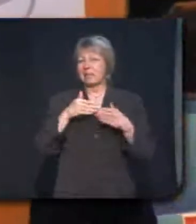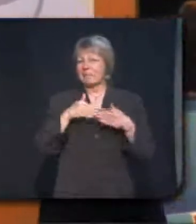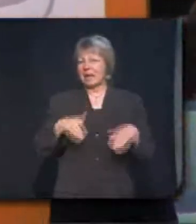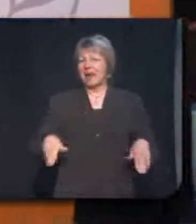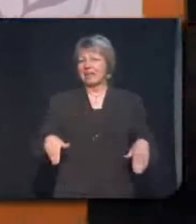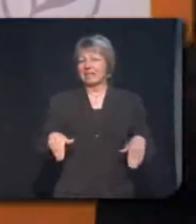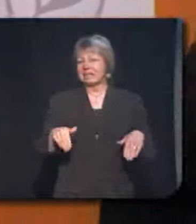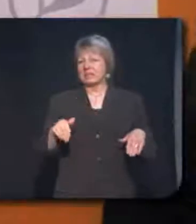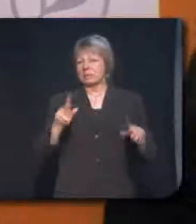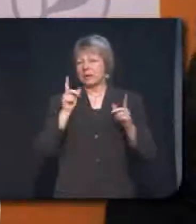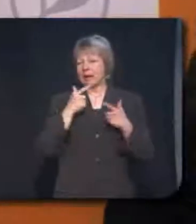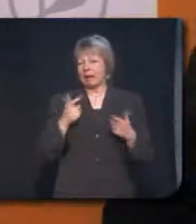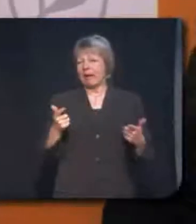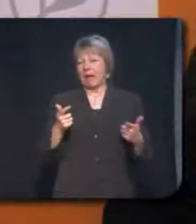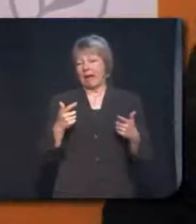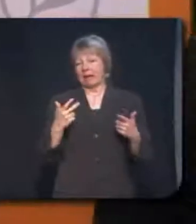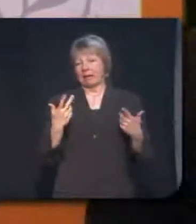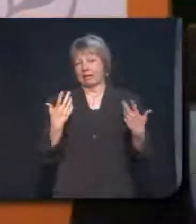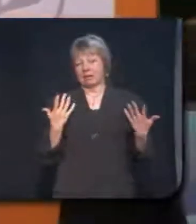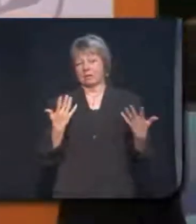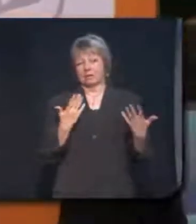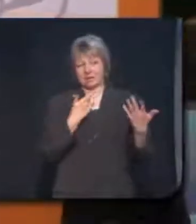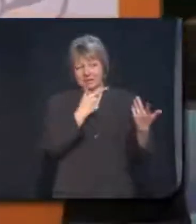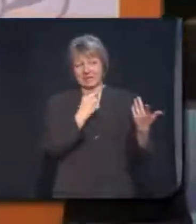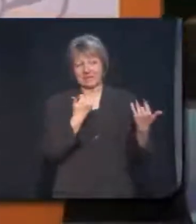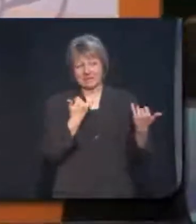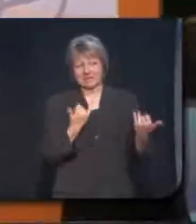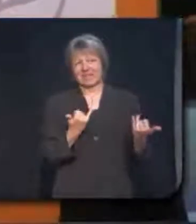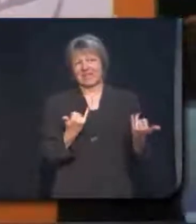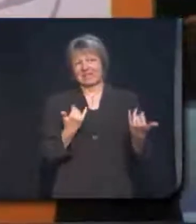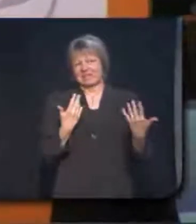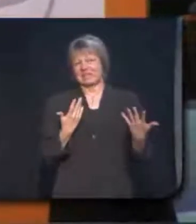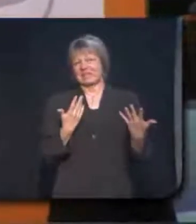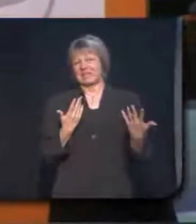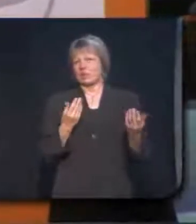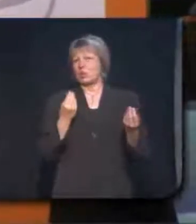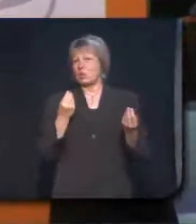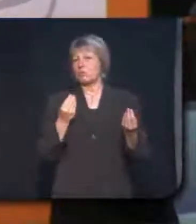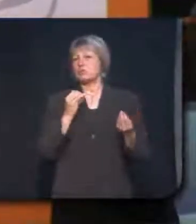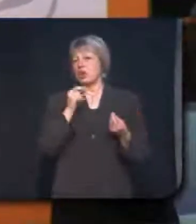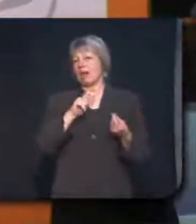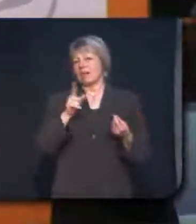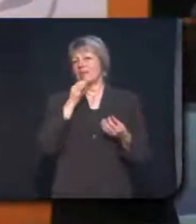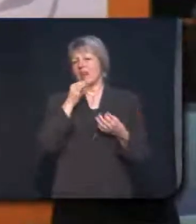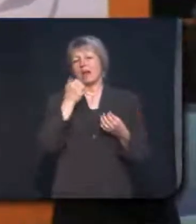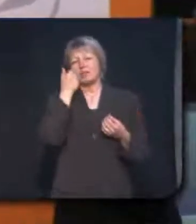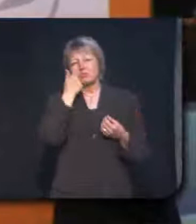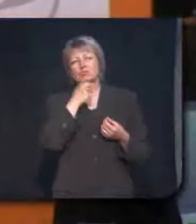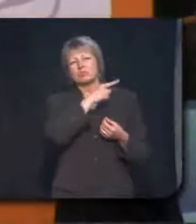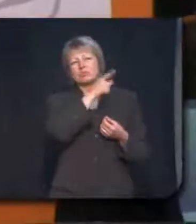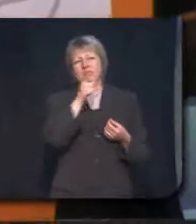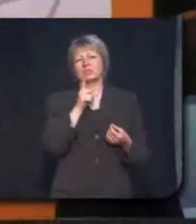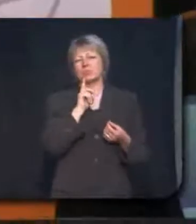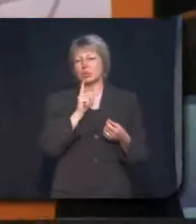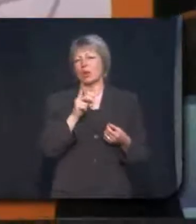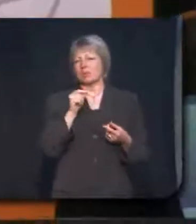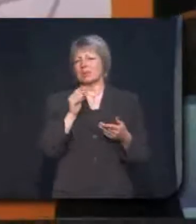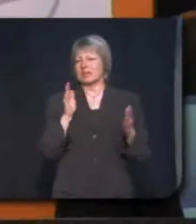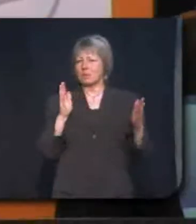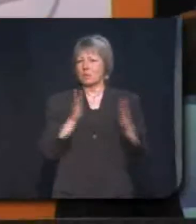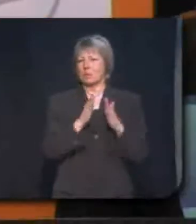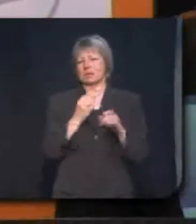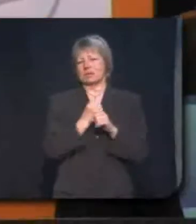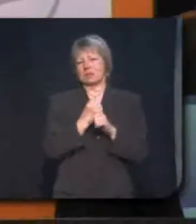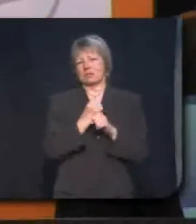oder so aber das wäre gerade so eine klassische ja Nein Frage gewesen also versucht euch bitte knapp und konkret zu halten